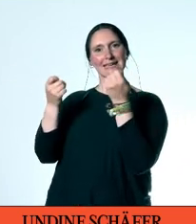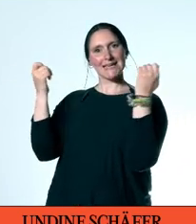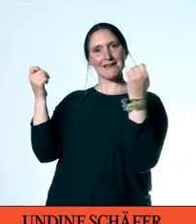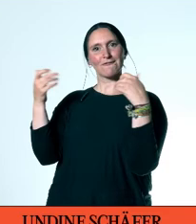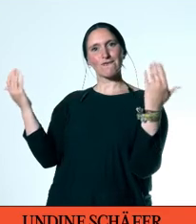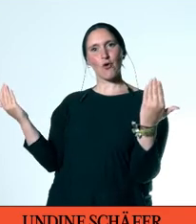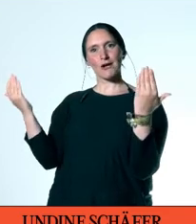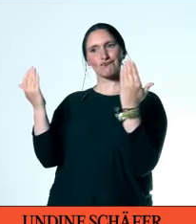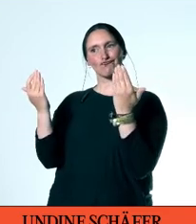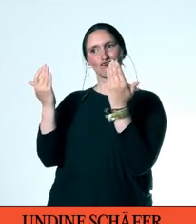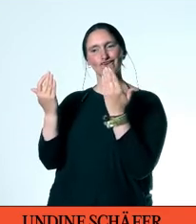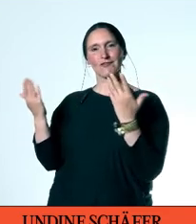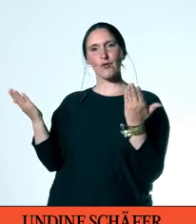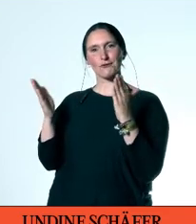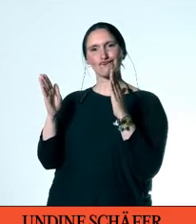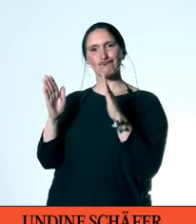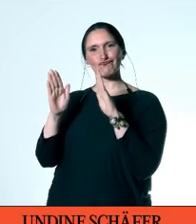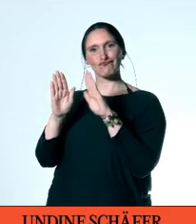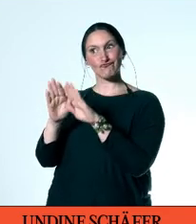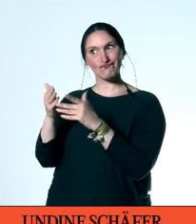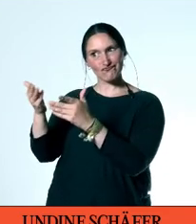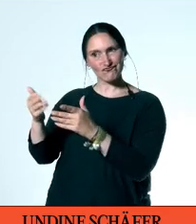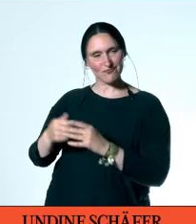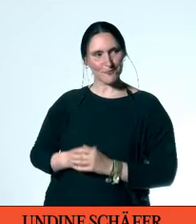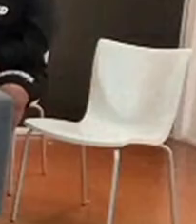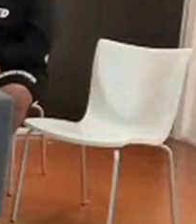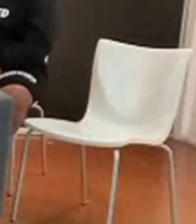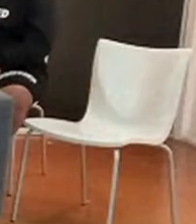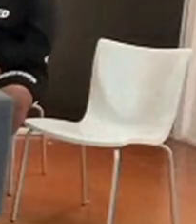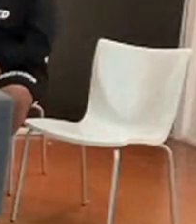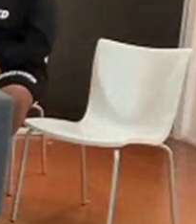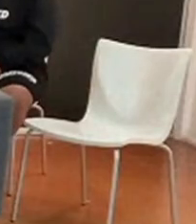an FabSwag für eine Abschlusszeremonie.